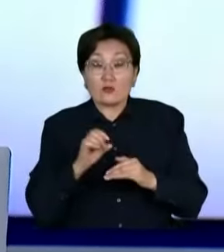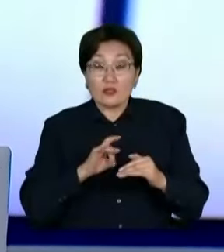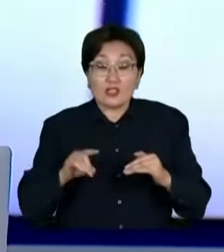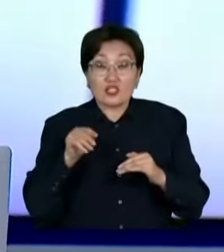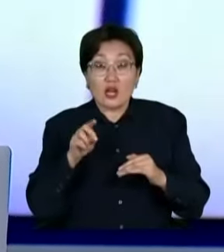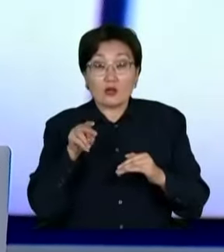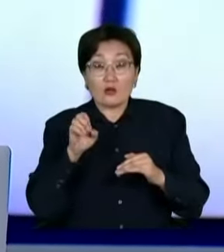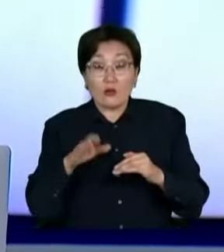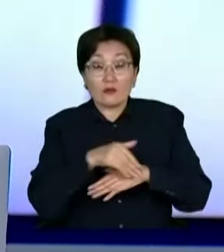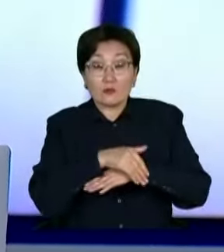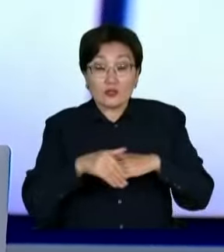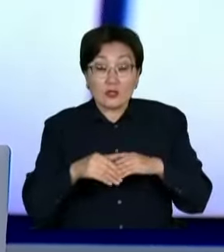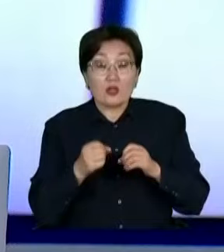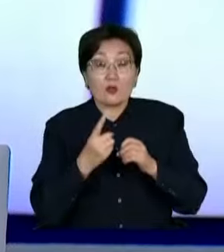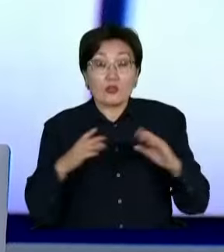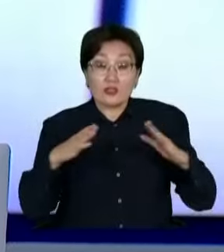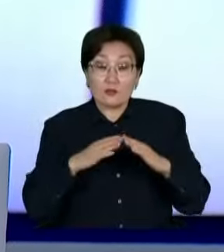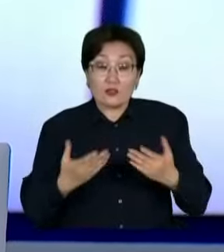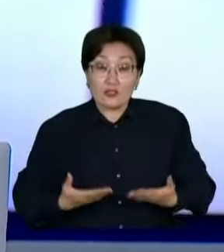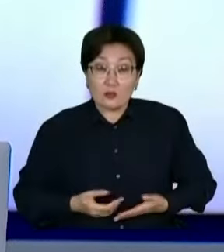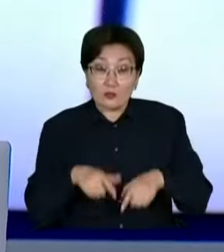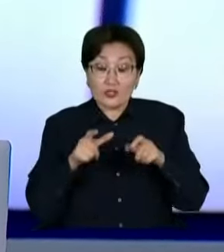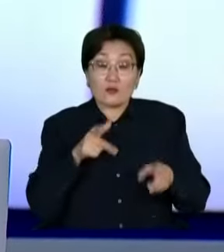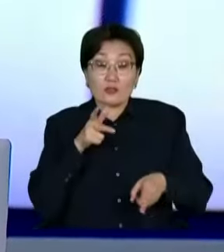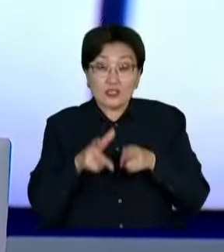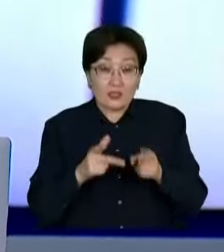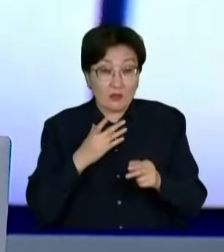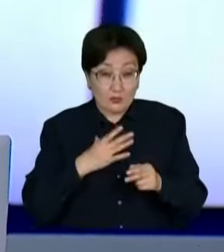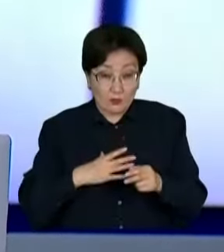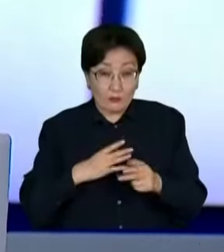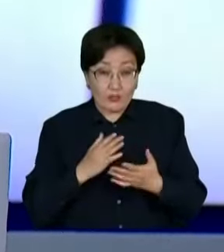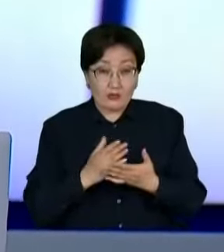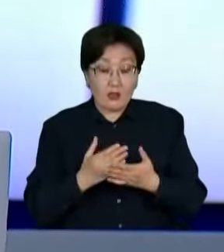Жароков көшесінің бойында орналасқан 11 үйдің тұрғыны дабыл қағуға мәжбүр болыпты.